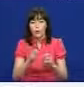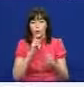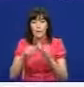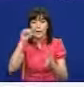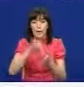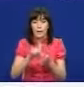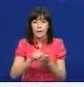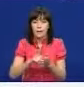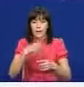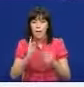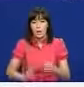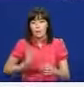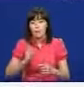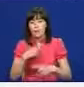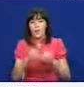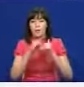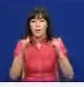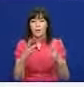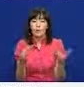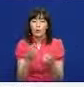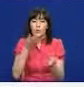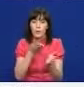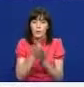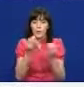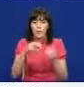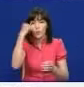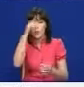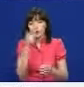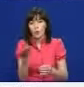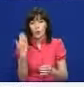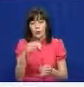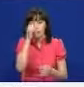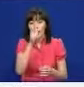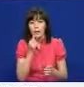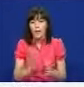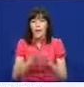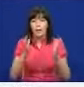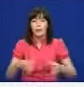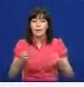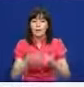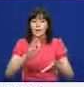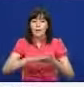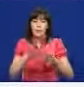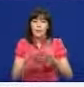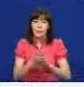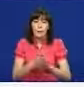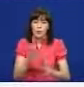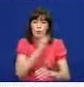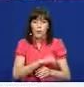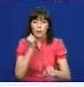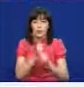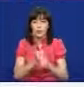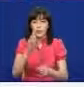қатысып, кәсіби шеберлігін шыңдау қажет. Осы бағытта биылғы жылдың өткен мерзімінде аумақтық органдарда келісім негізінде жұмыс жасап